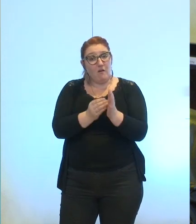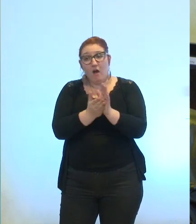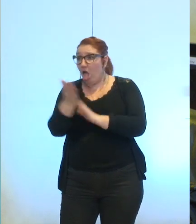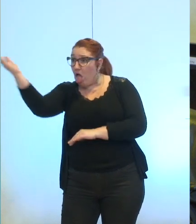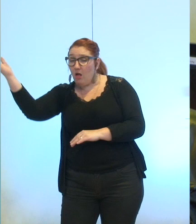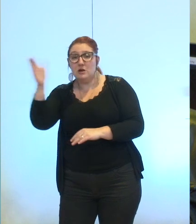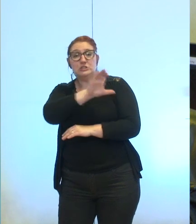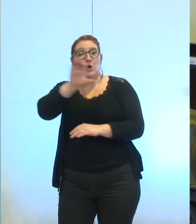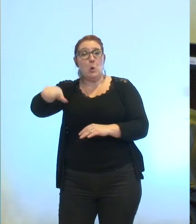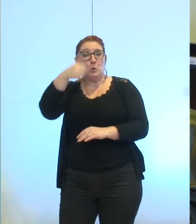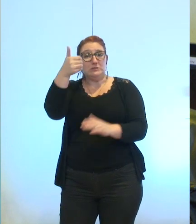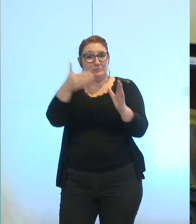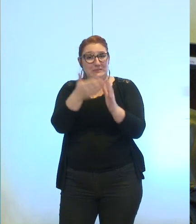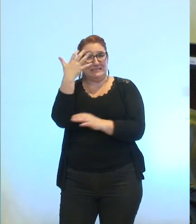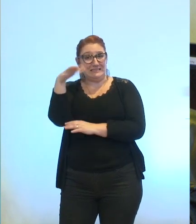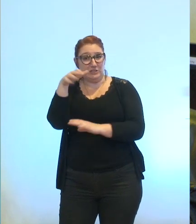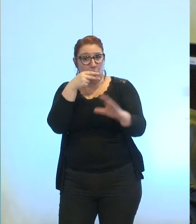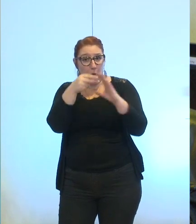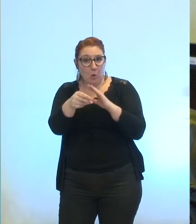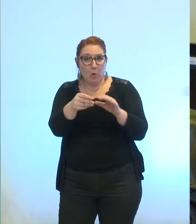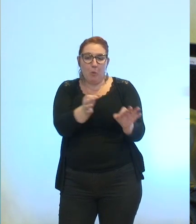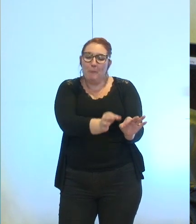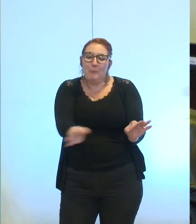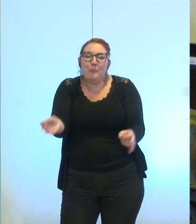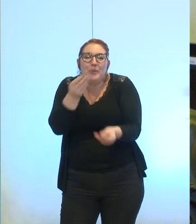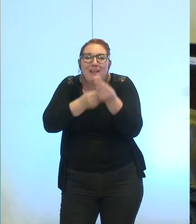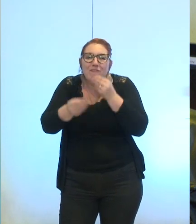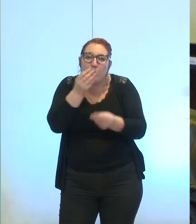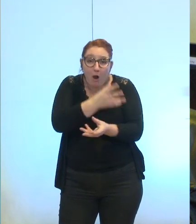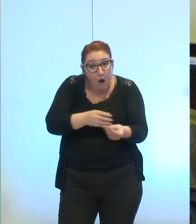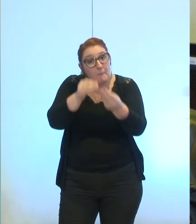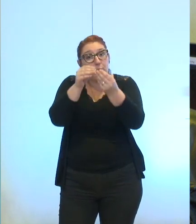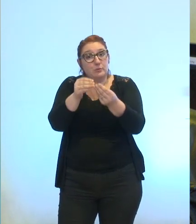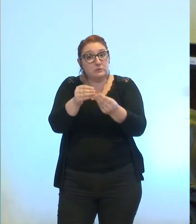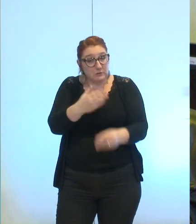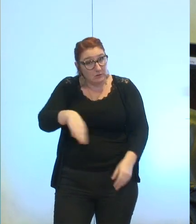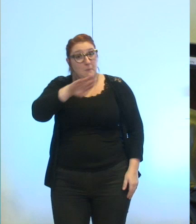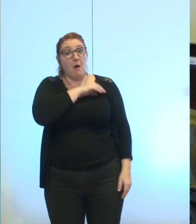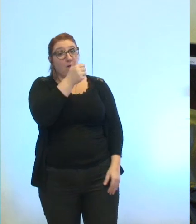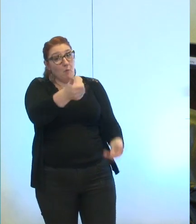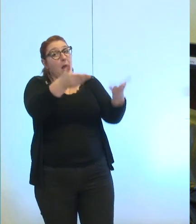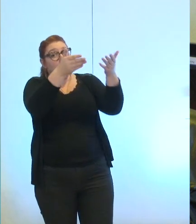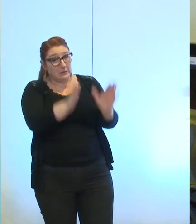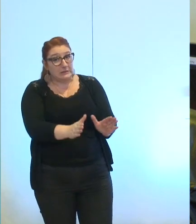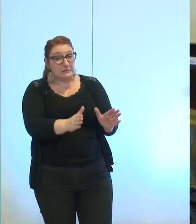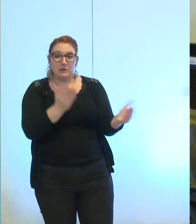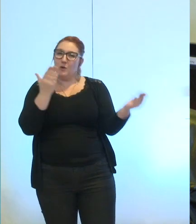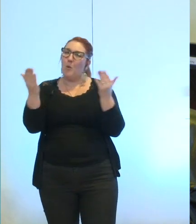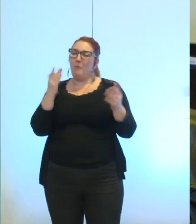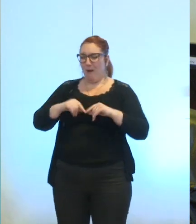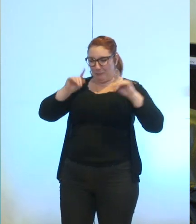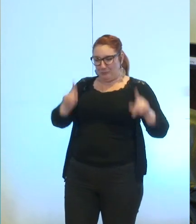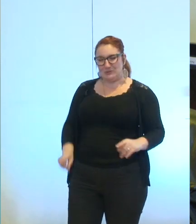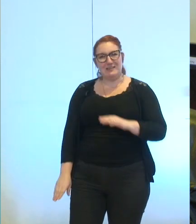111500 € de plus de petit fours de par votre décision que ce qui était prévu dans